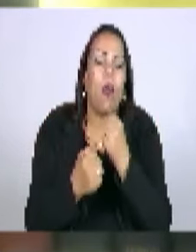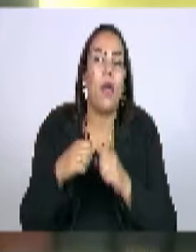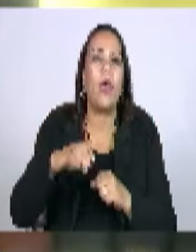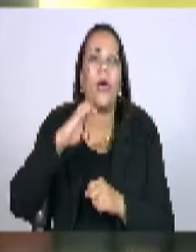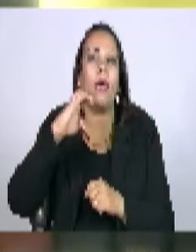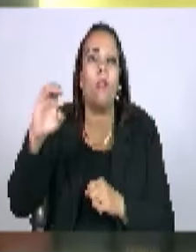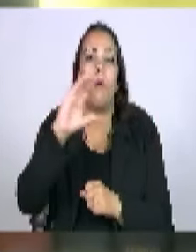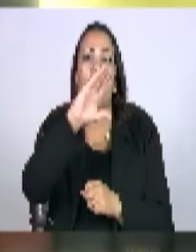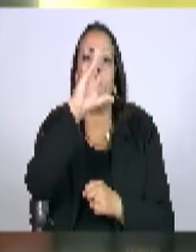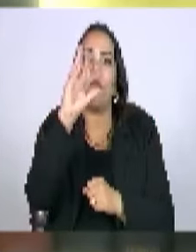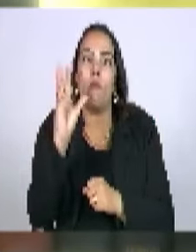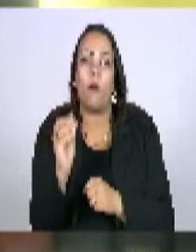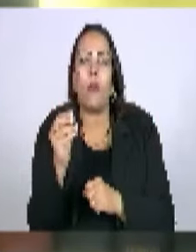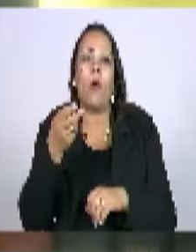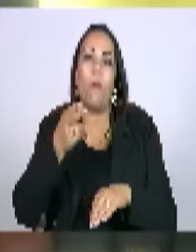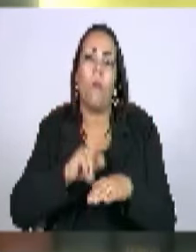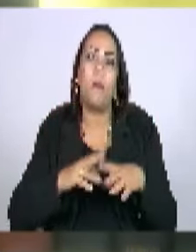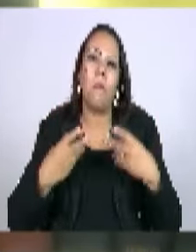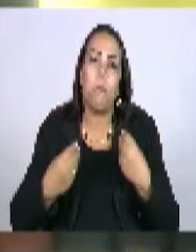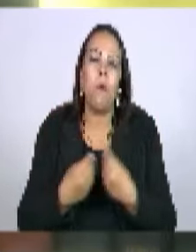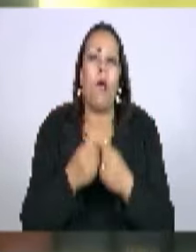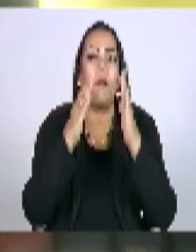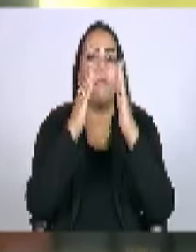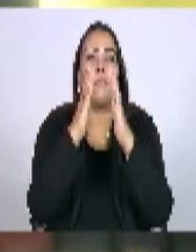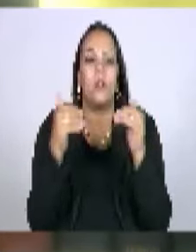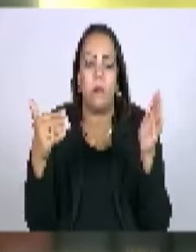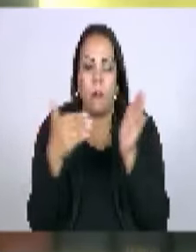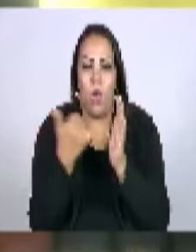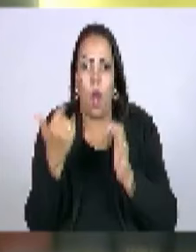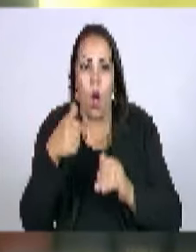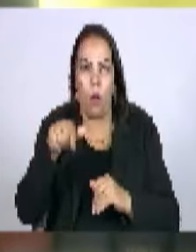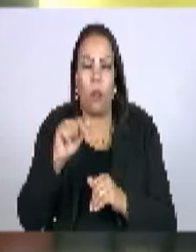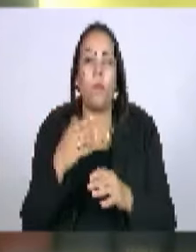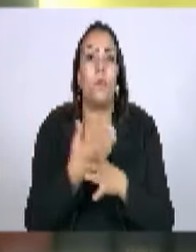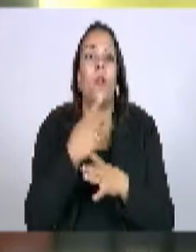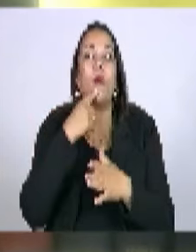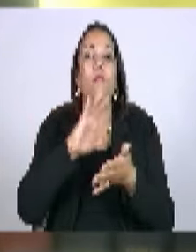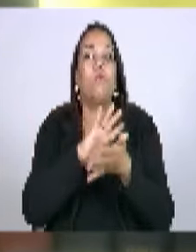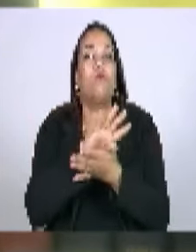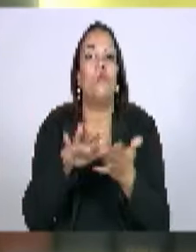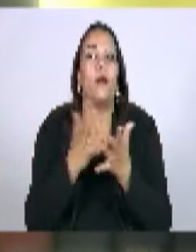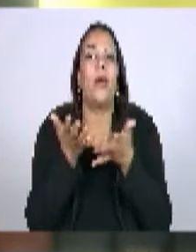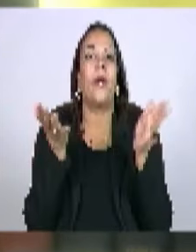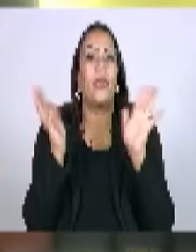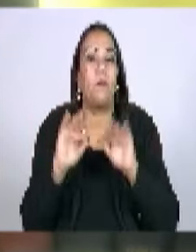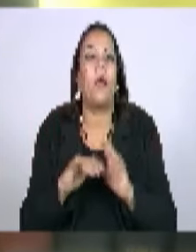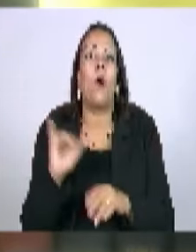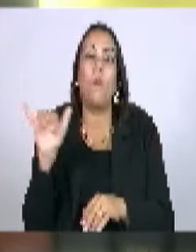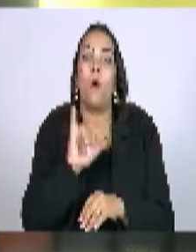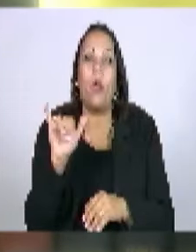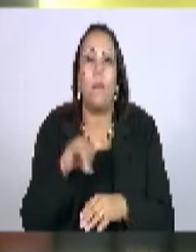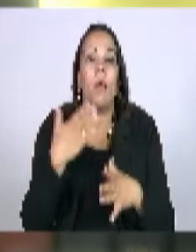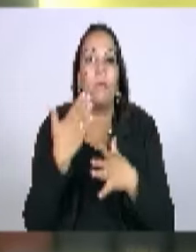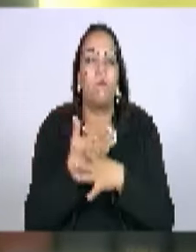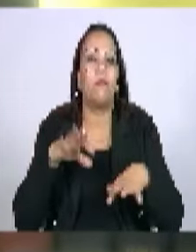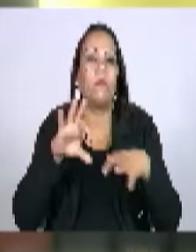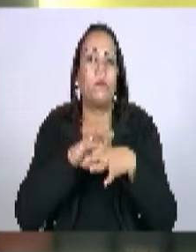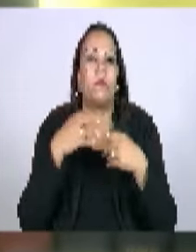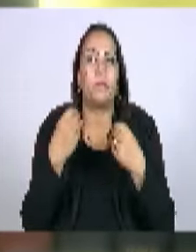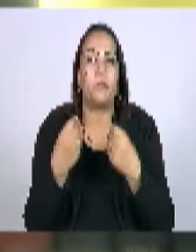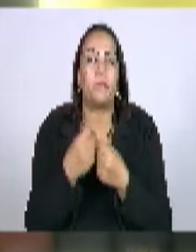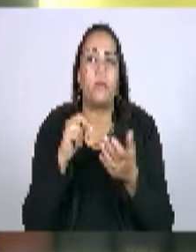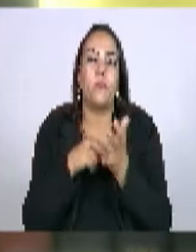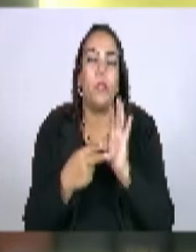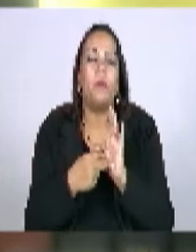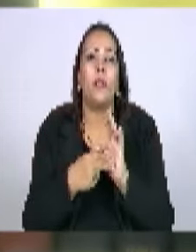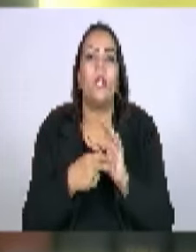وانضمت ليها مصر مؤخرا قضيه مهمه بتتعلق بارتكاب